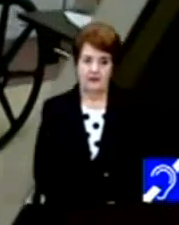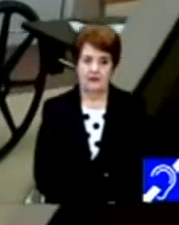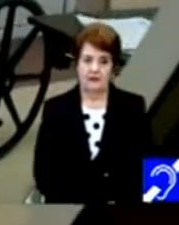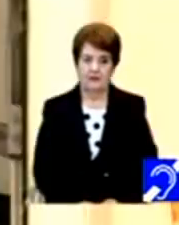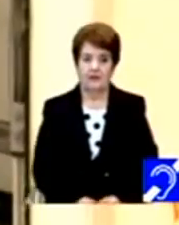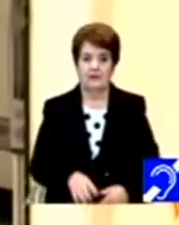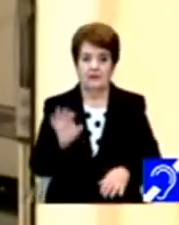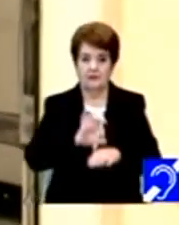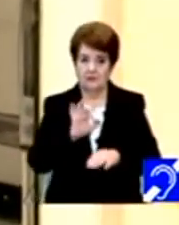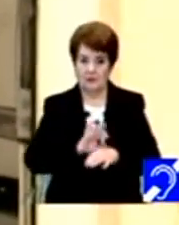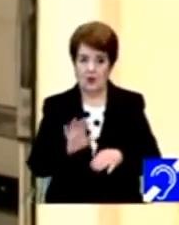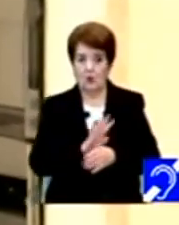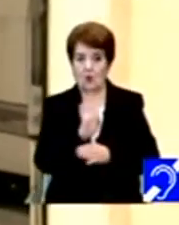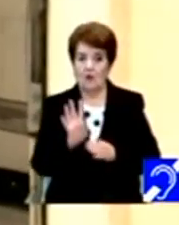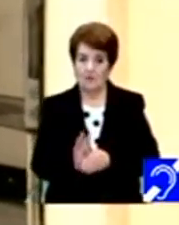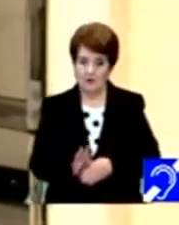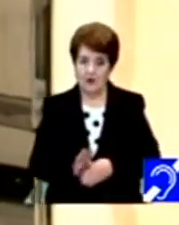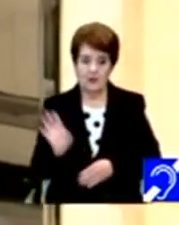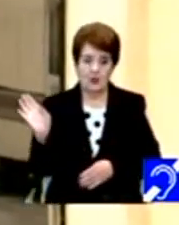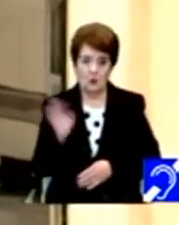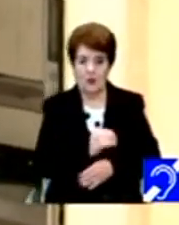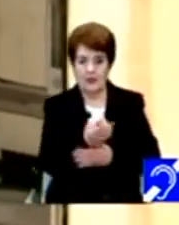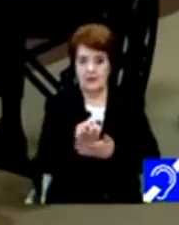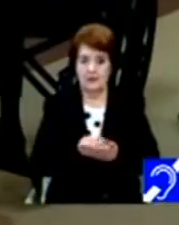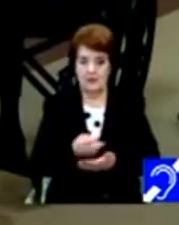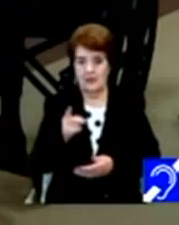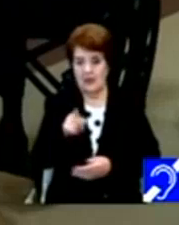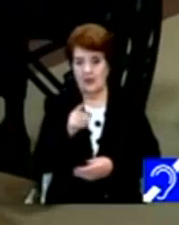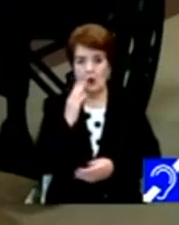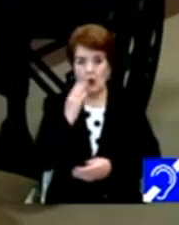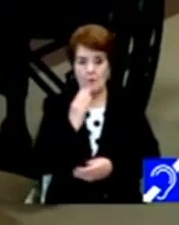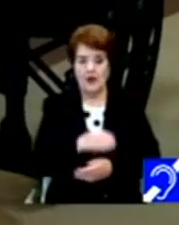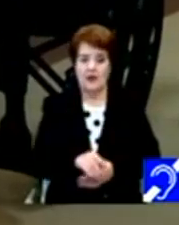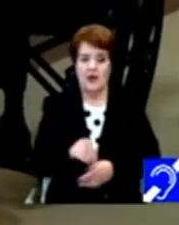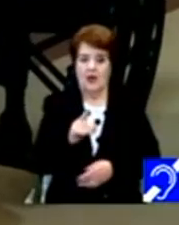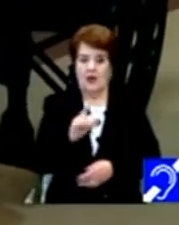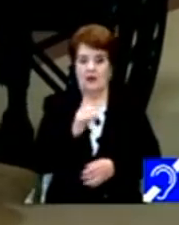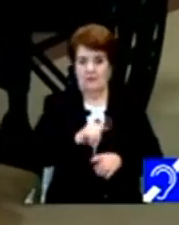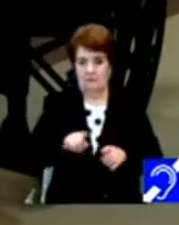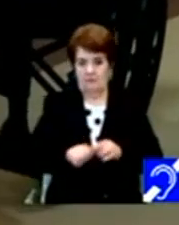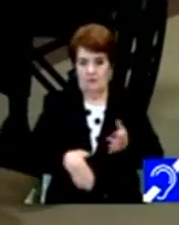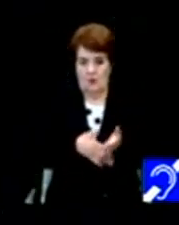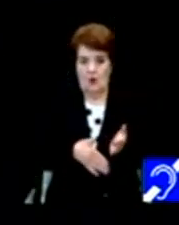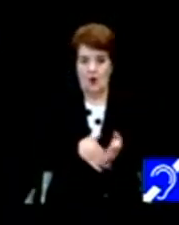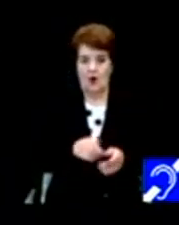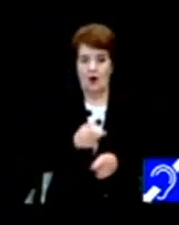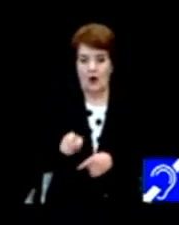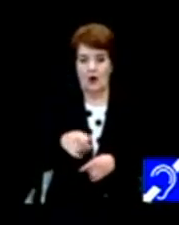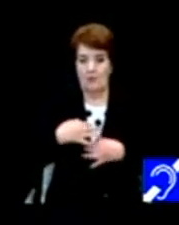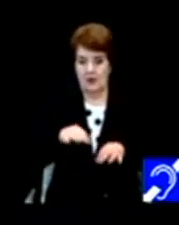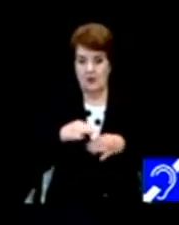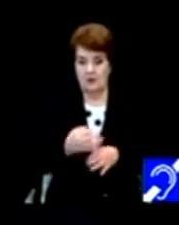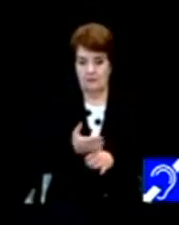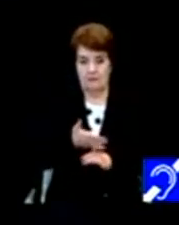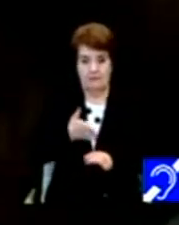Valul de îmbolnăviri de COVID se simte în mai toate spitalele din România. Ambulanțele fac coadă în fața multor spitale. Ce măsuri iau